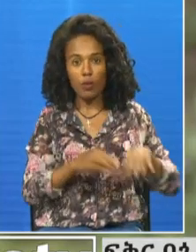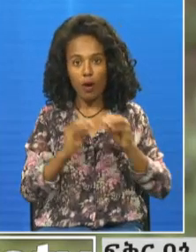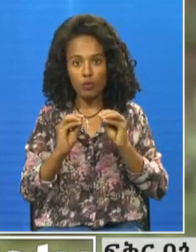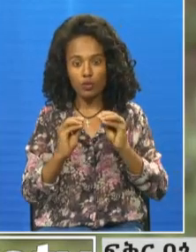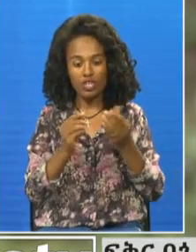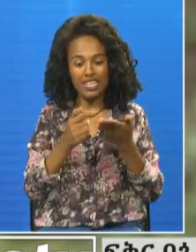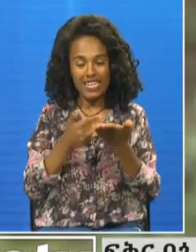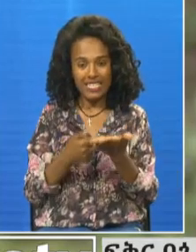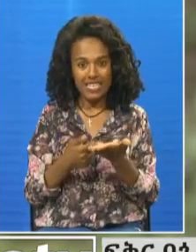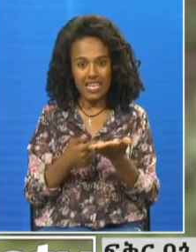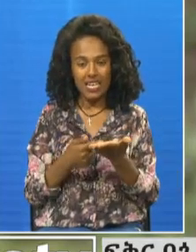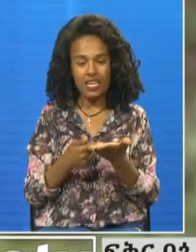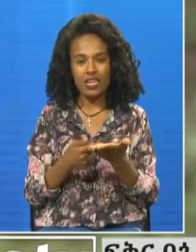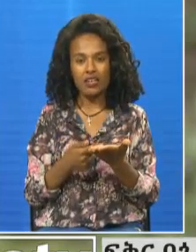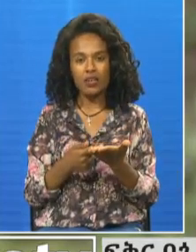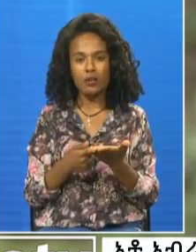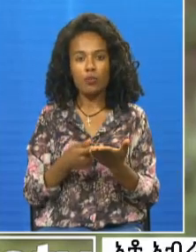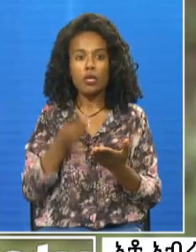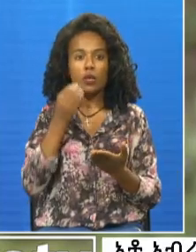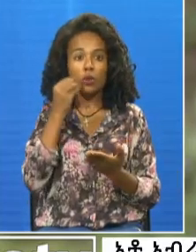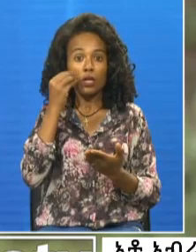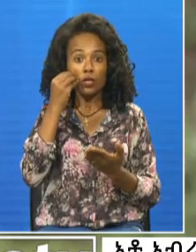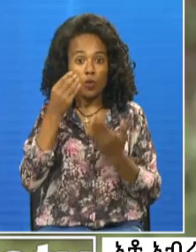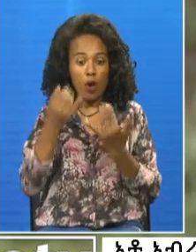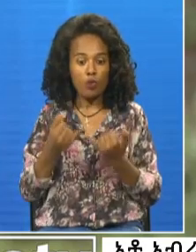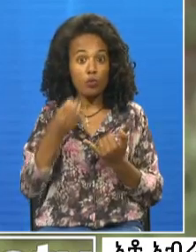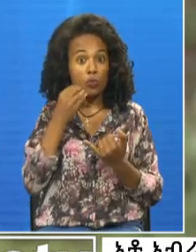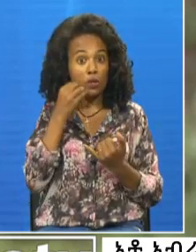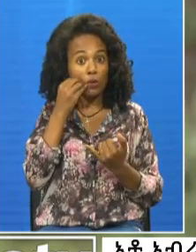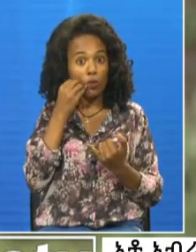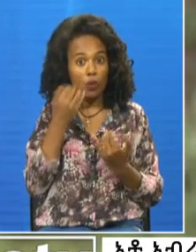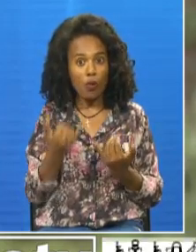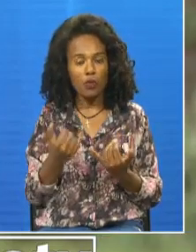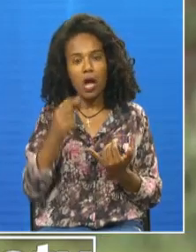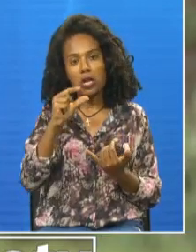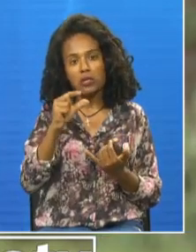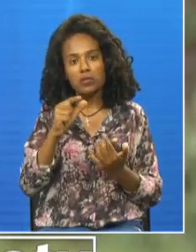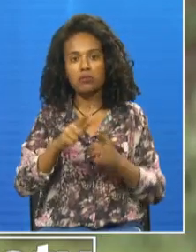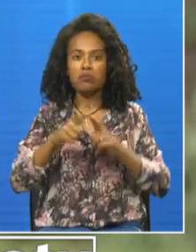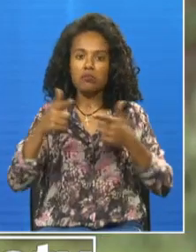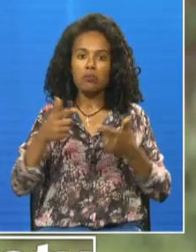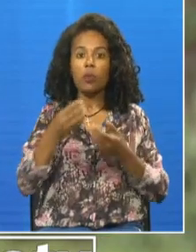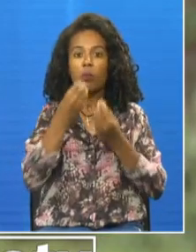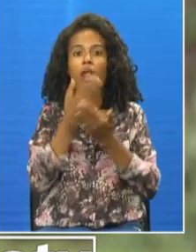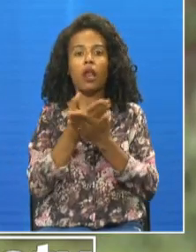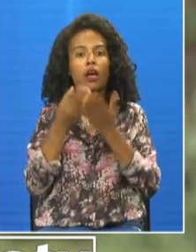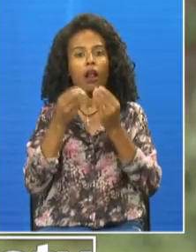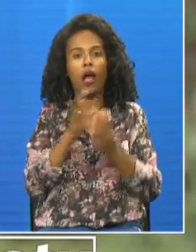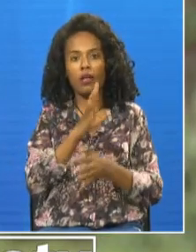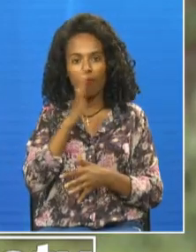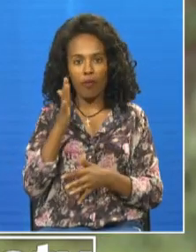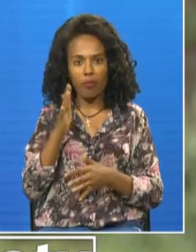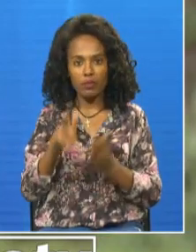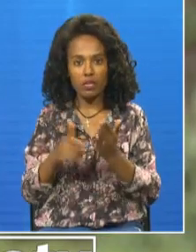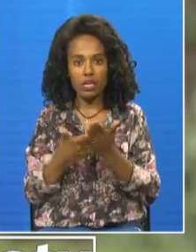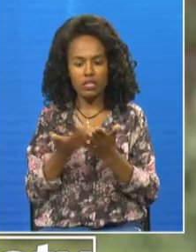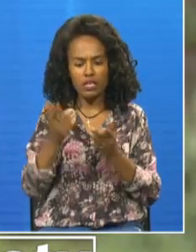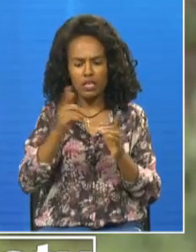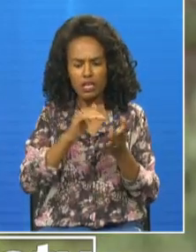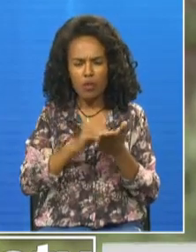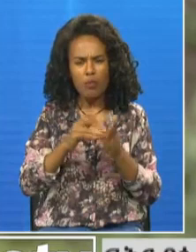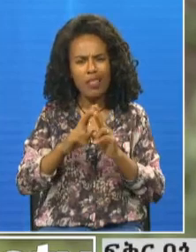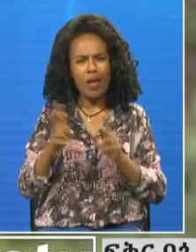ክልል የኮሮና ቫይረስን ለመከላከል ባለድርሻ አካላትን ያሳተፉ ተግባራት በመከናወን ላይ እንደሚገኙ ምን